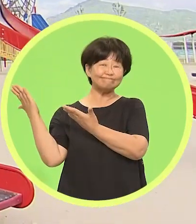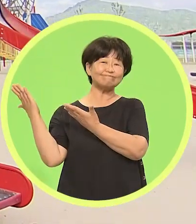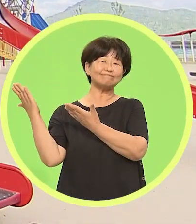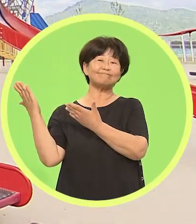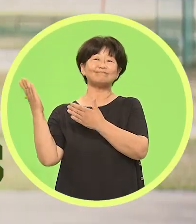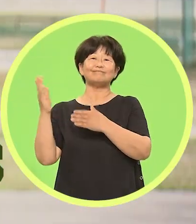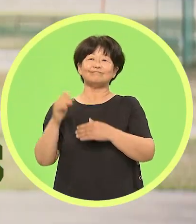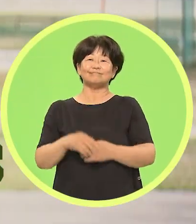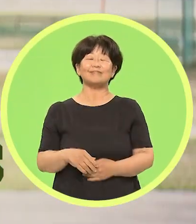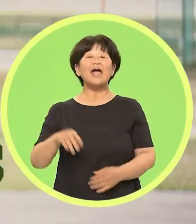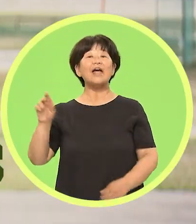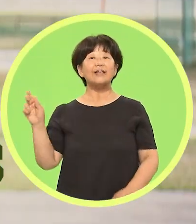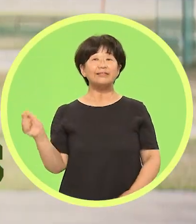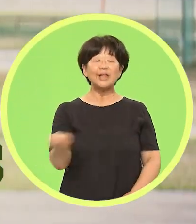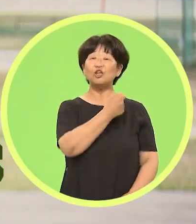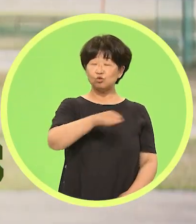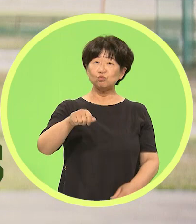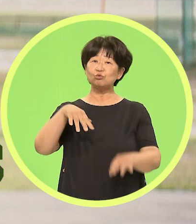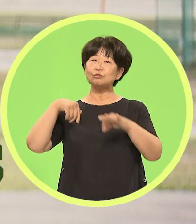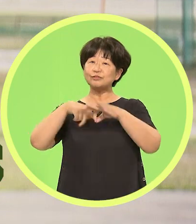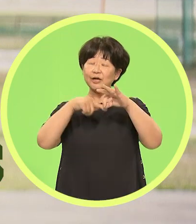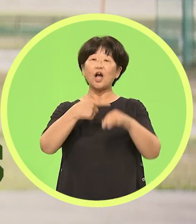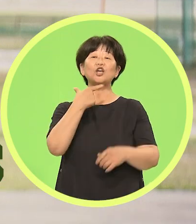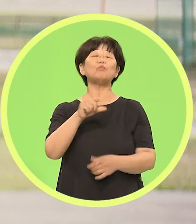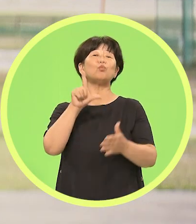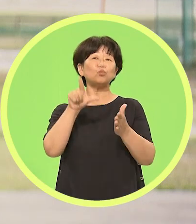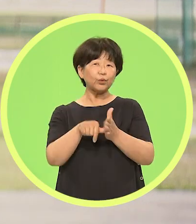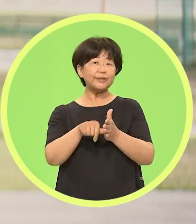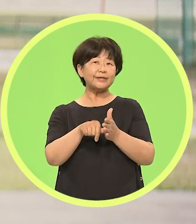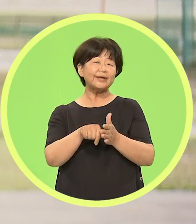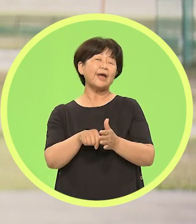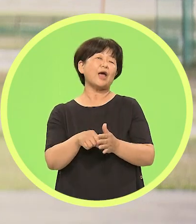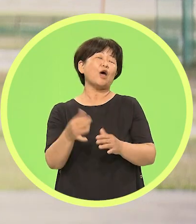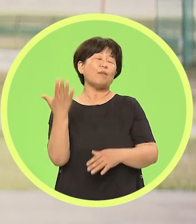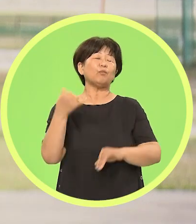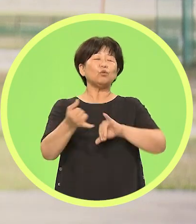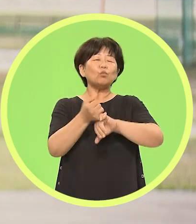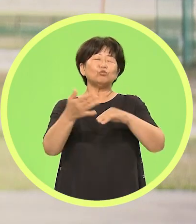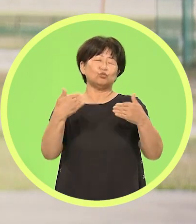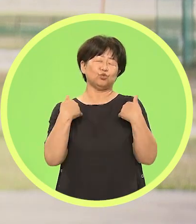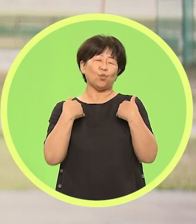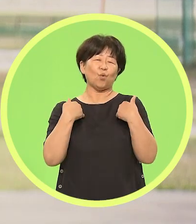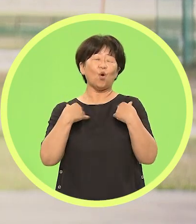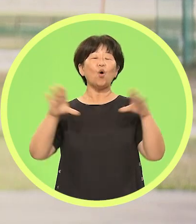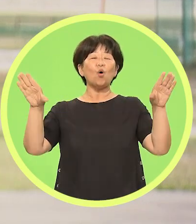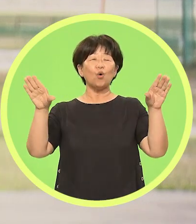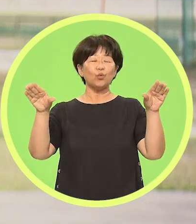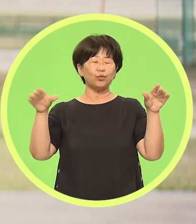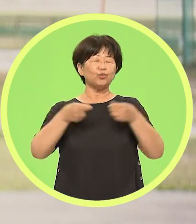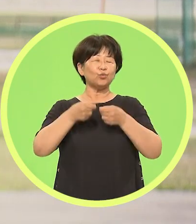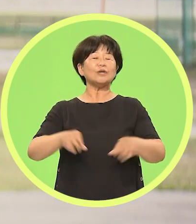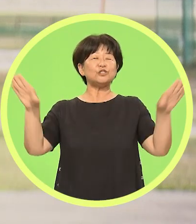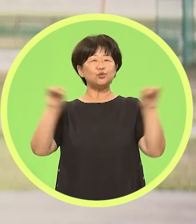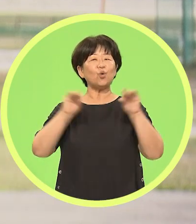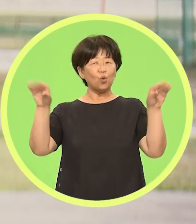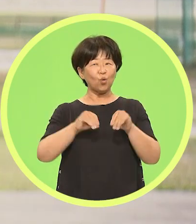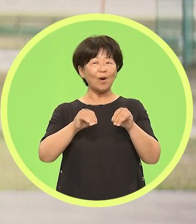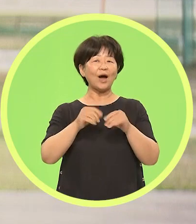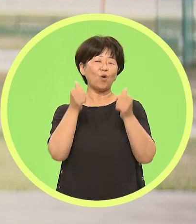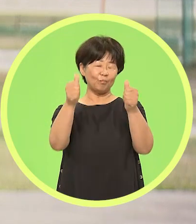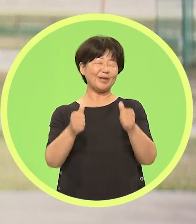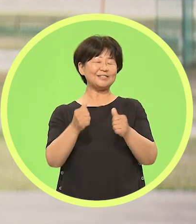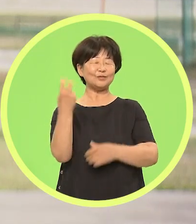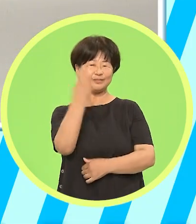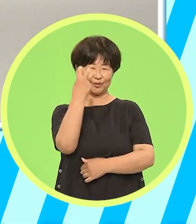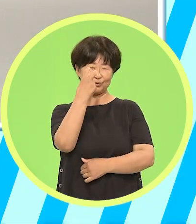場でした。テニスコートや球技場の利用には予約が必要です。詳しい情報は大竹市のホームページを